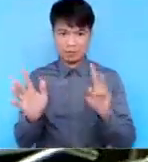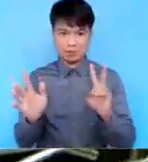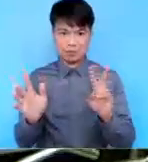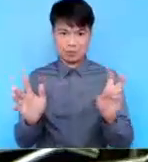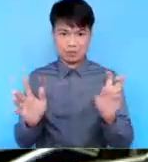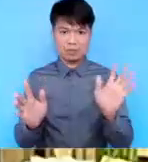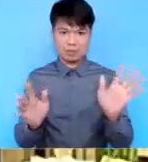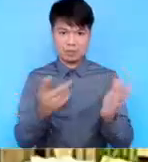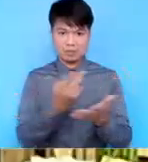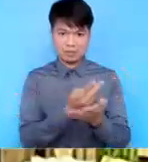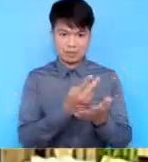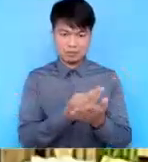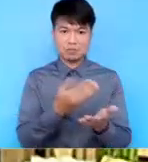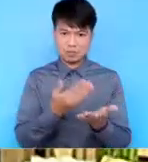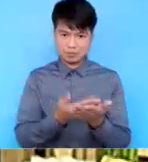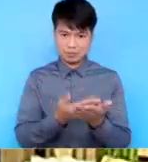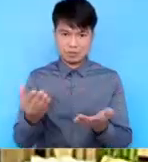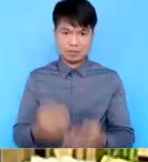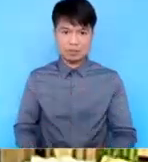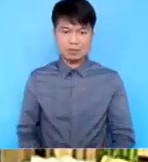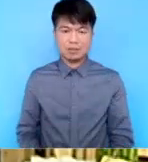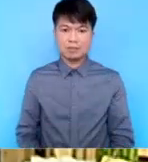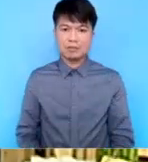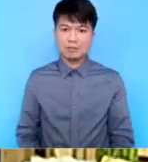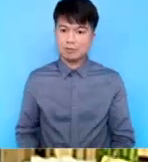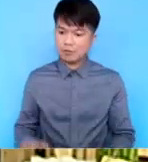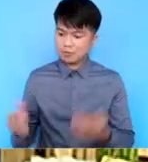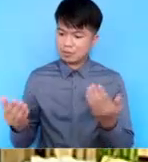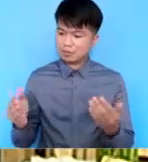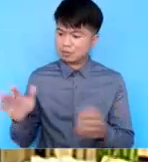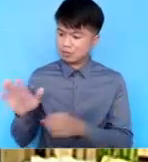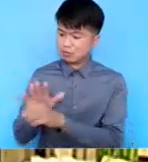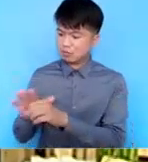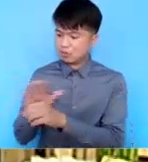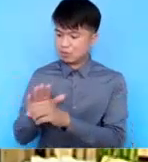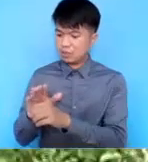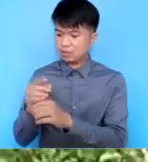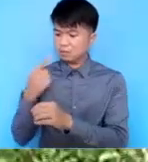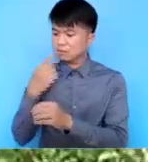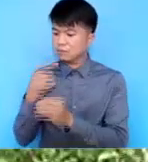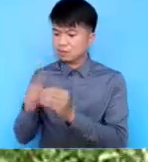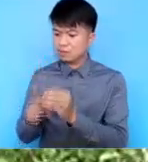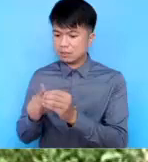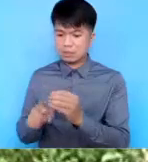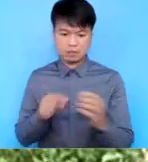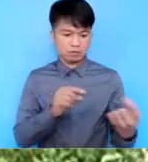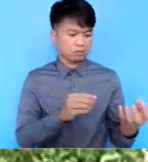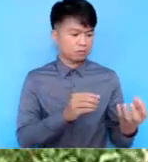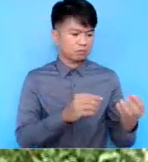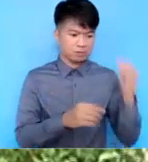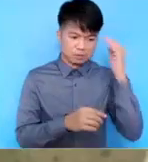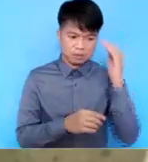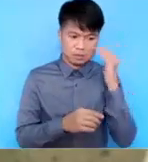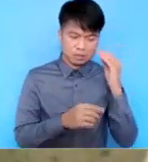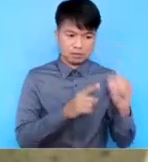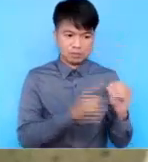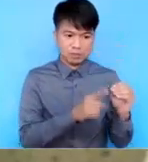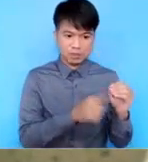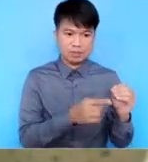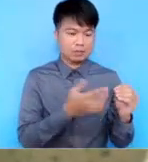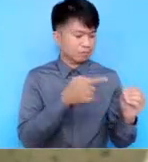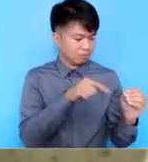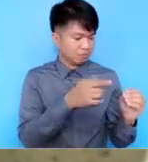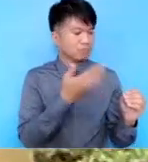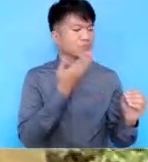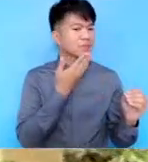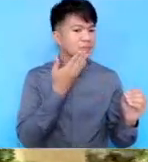sa ating local tomato, medyo mas sweet po siya. Ilang metro lang mula sa makasaysayang